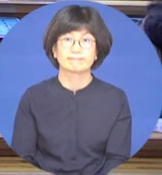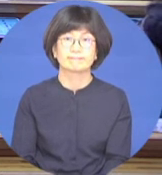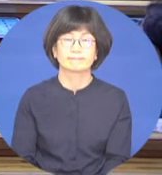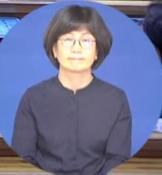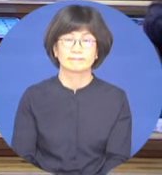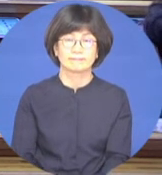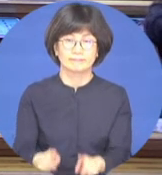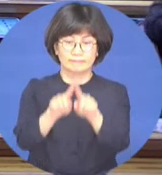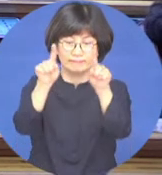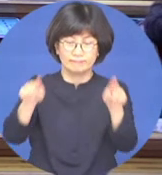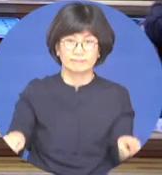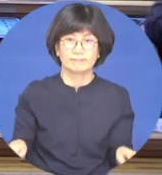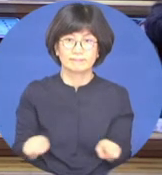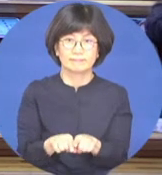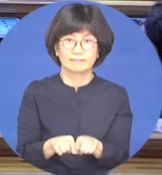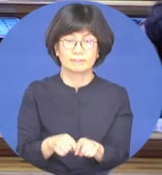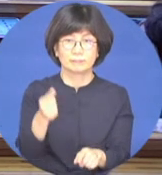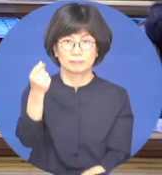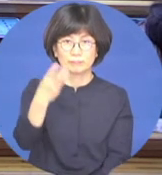이수증서 번호